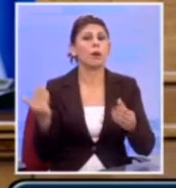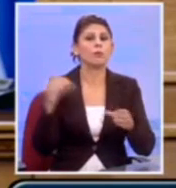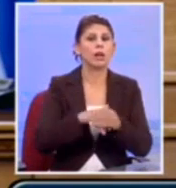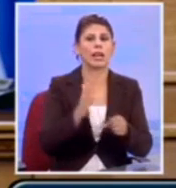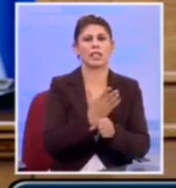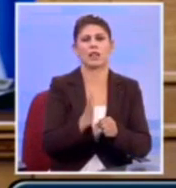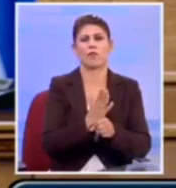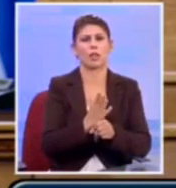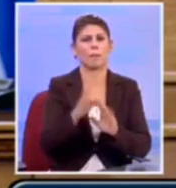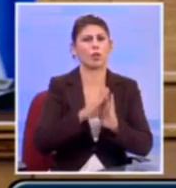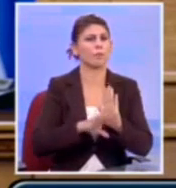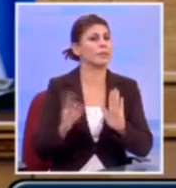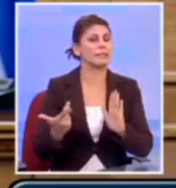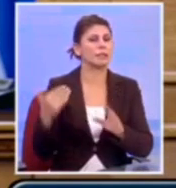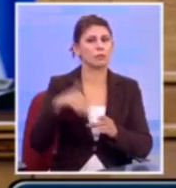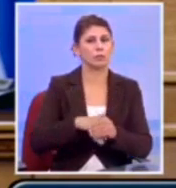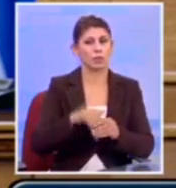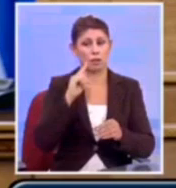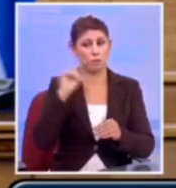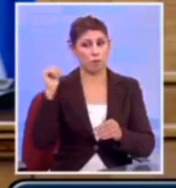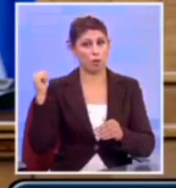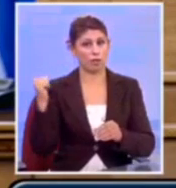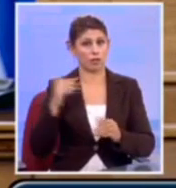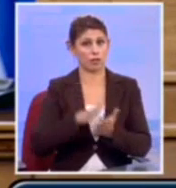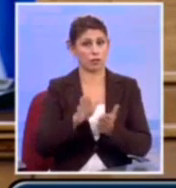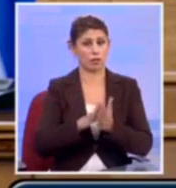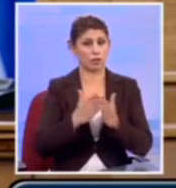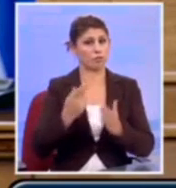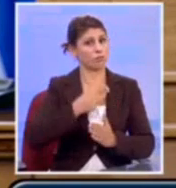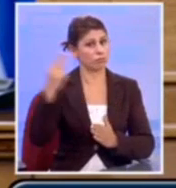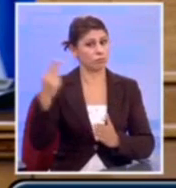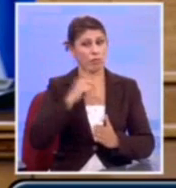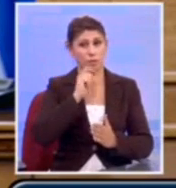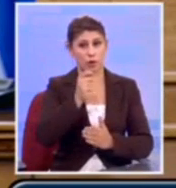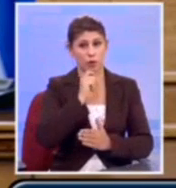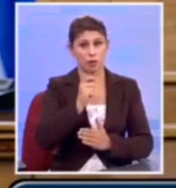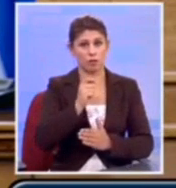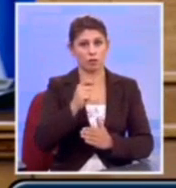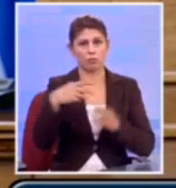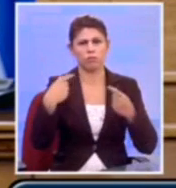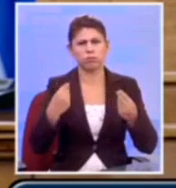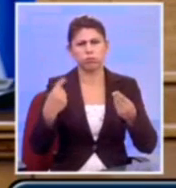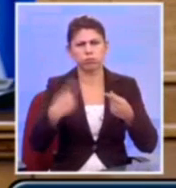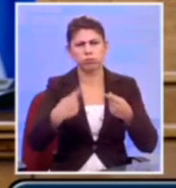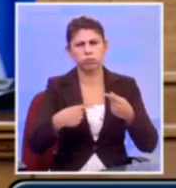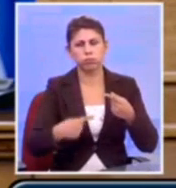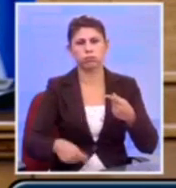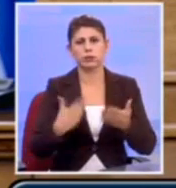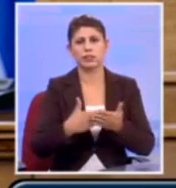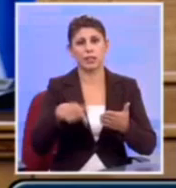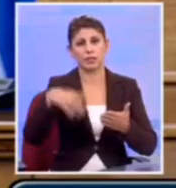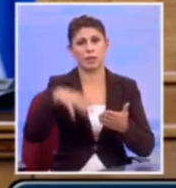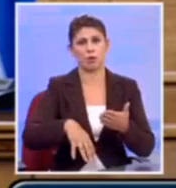καταστροφικά προγράμματα. Προχθές επίσης εκδόθηκε βιβλίο γνωστού δημοσιογράφου με πλούτο στοιχείων για την κρίσιμη